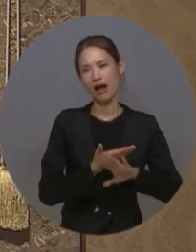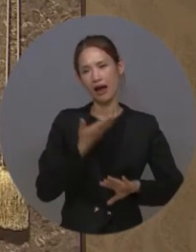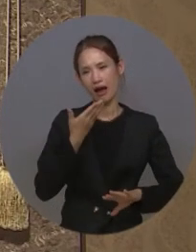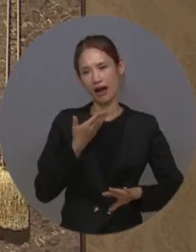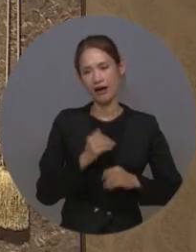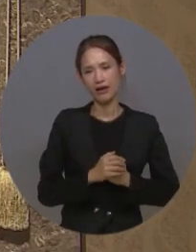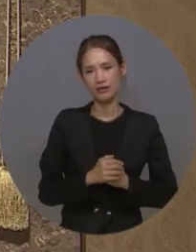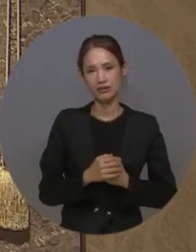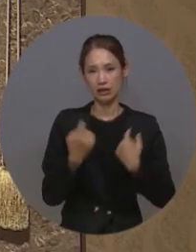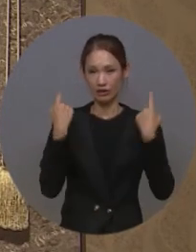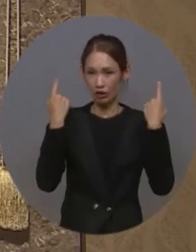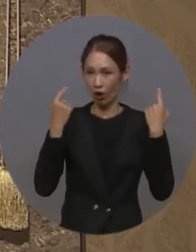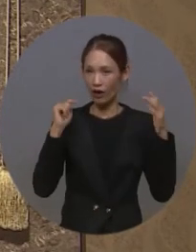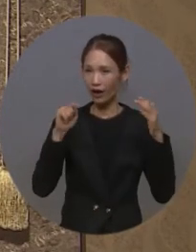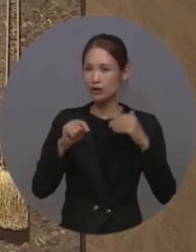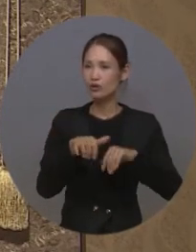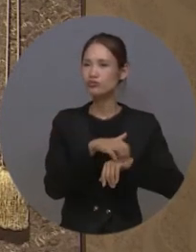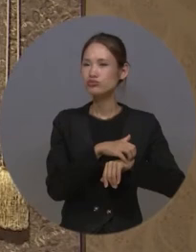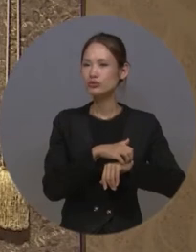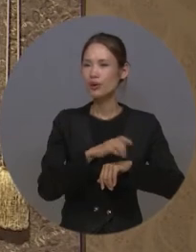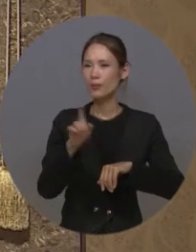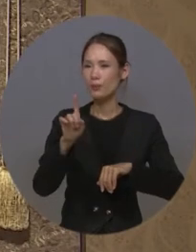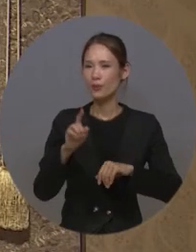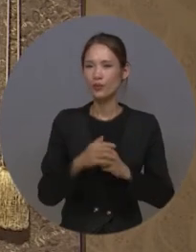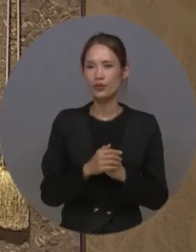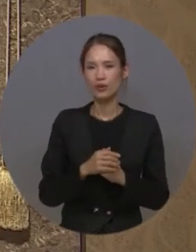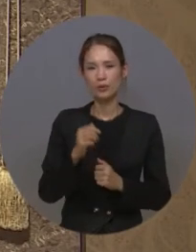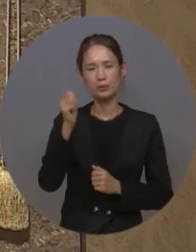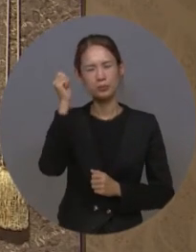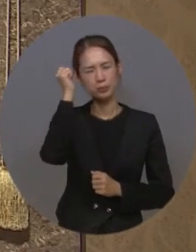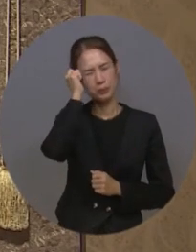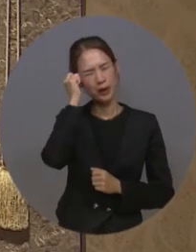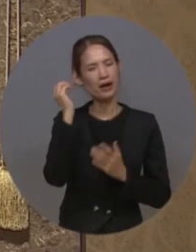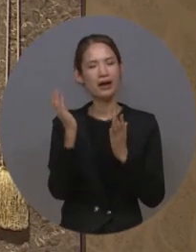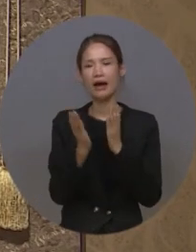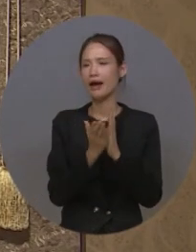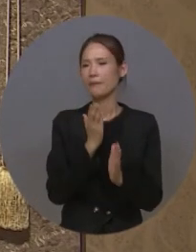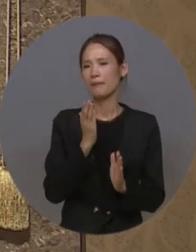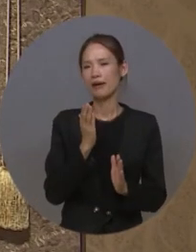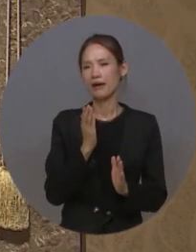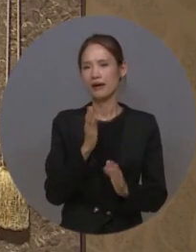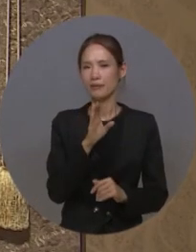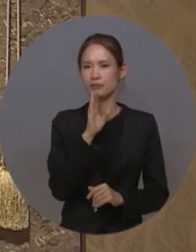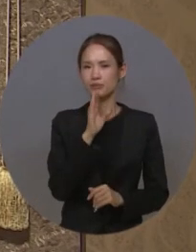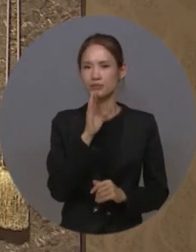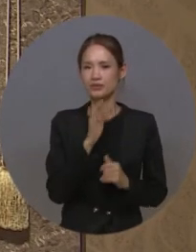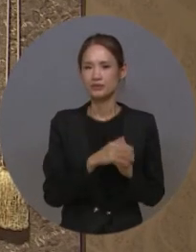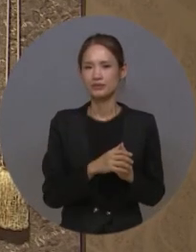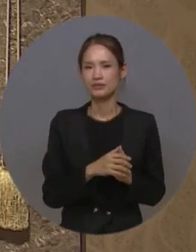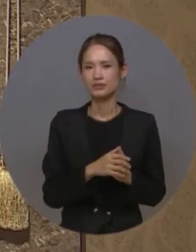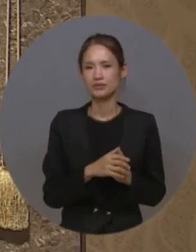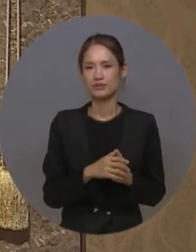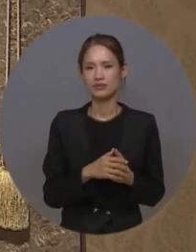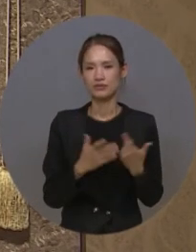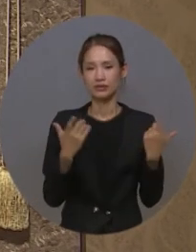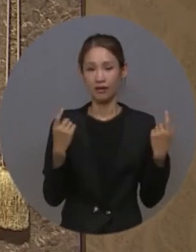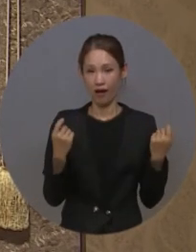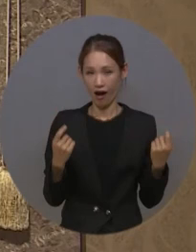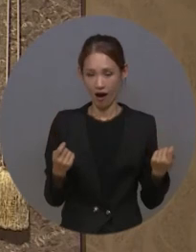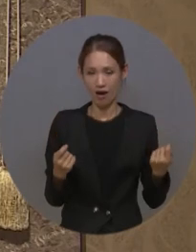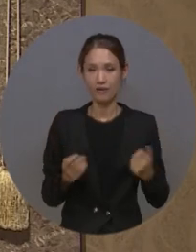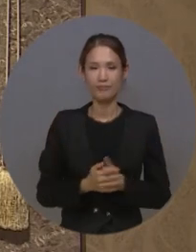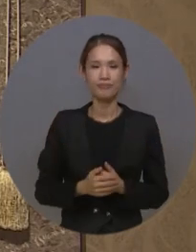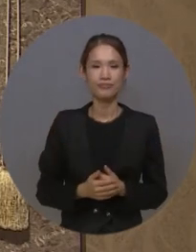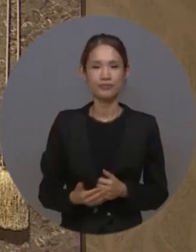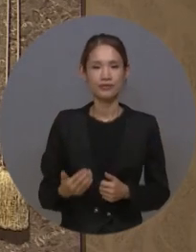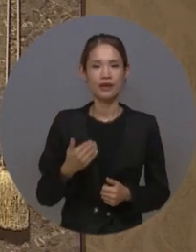여행가서 되게 불편한 게 어 어쨌든 베개가 안맞을수도 참 많거든요 네 맞습니다 그처럼 그렇게 나한테